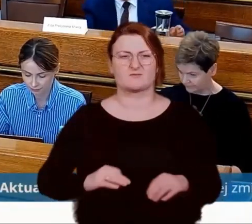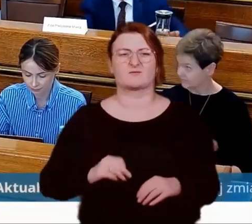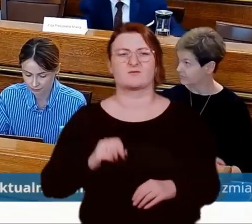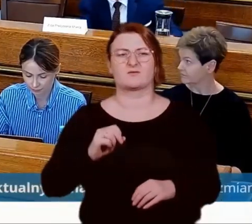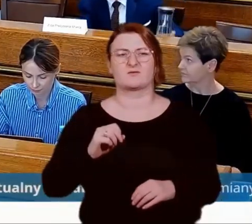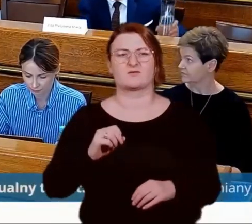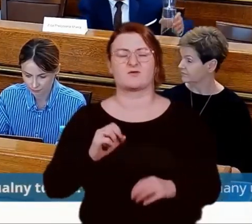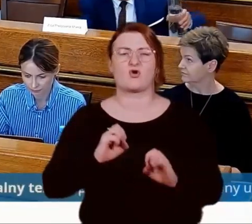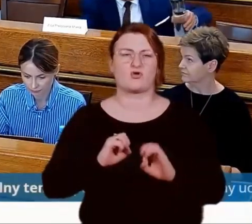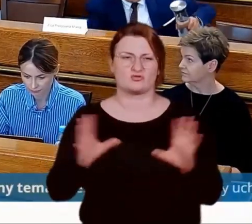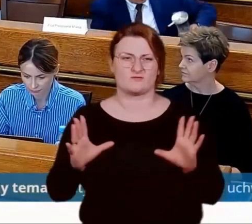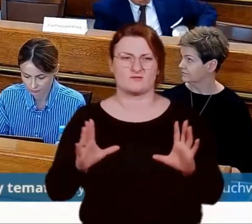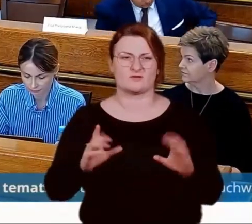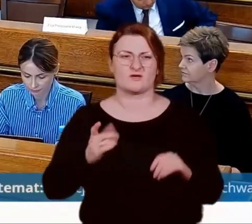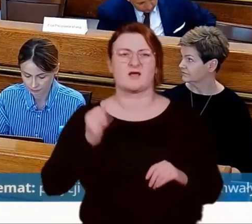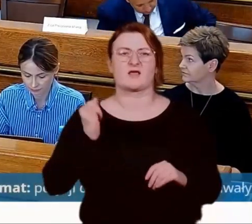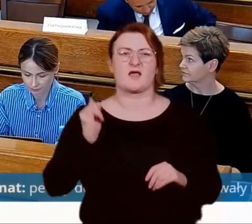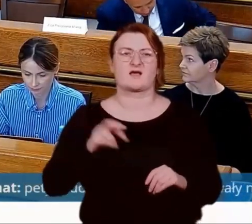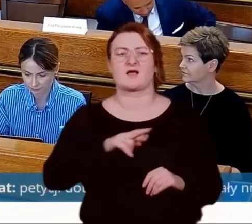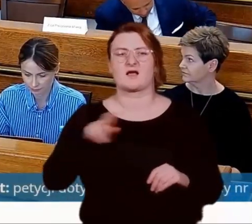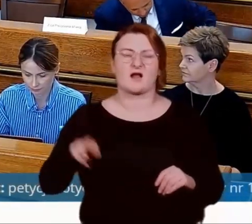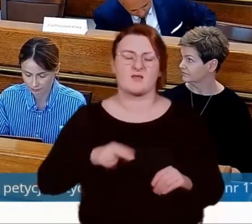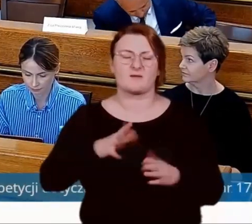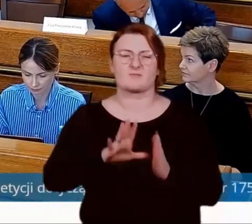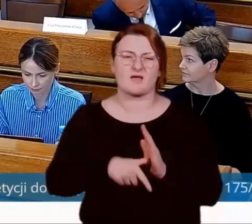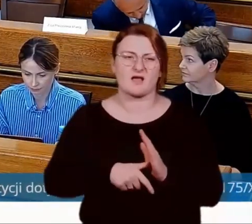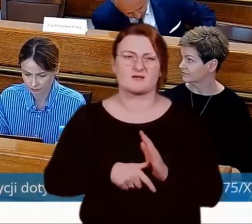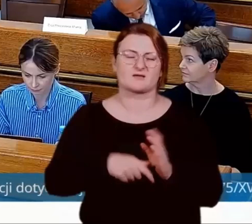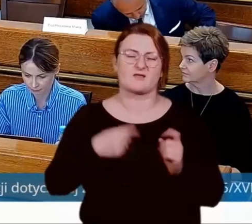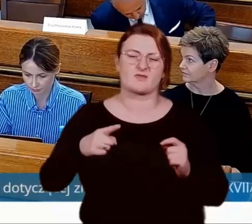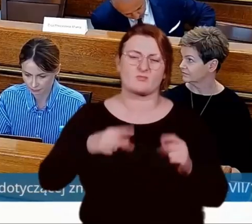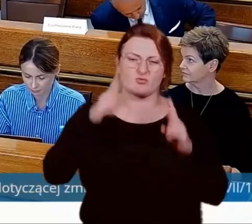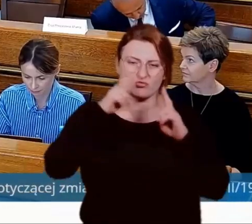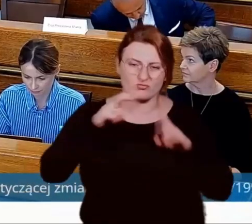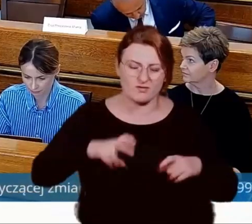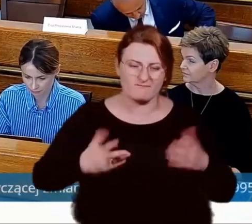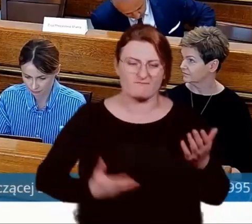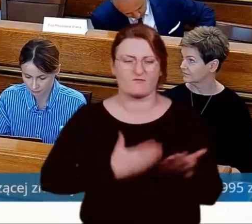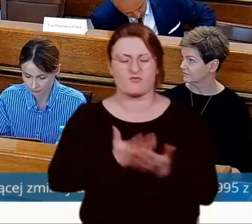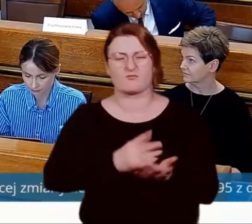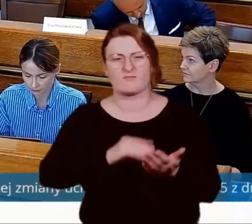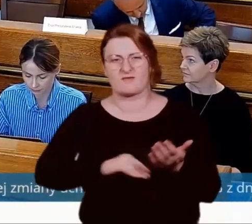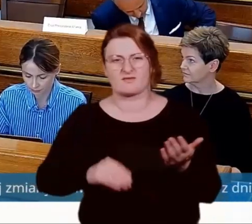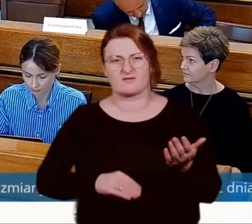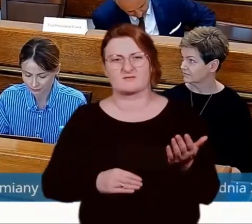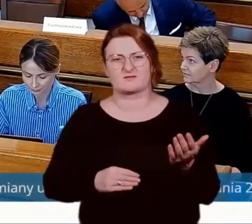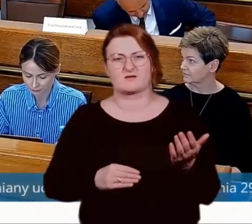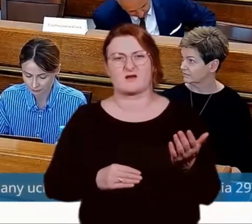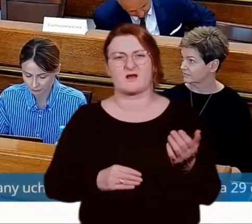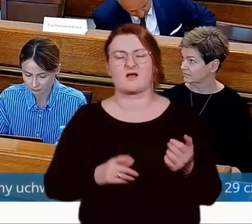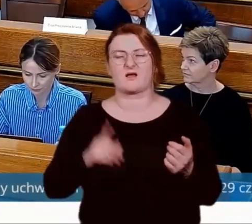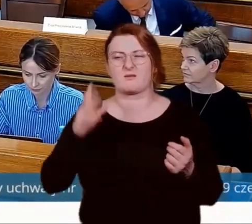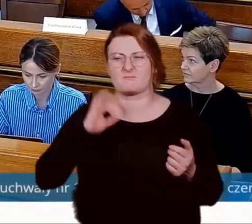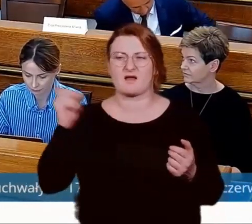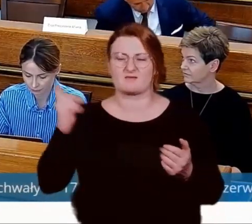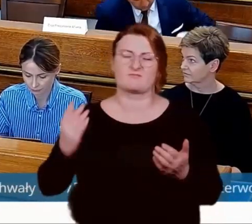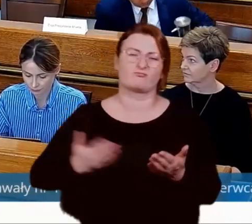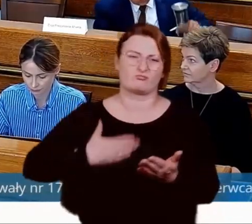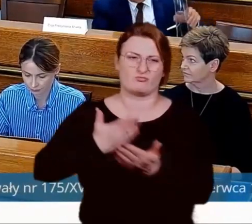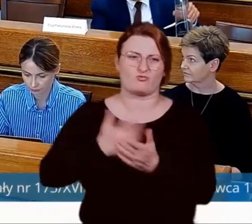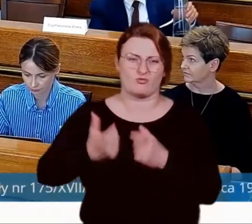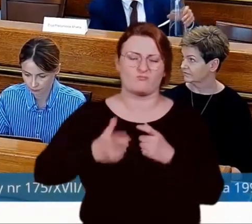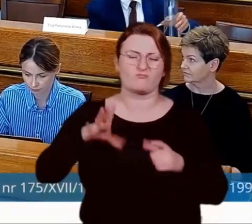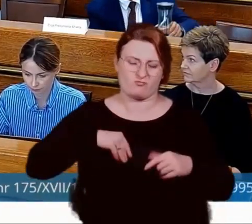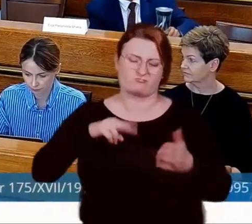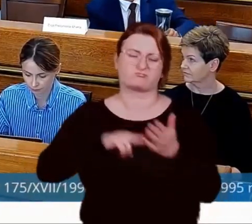długo jak Rada Miasta nie rozpatrzyła czy wniosku, czy petycji w tym zakresie, wnoszący w tym przypadku petycję, może ją